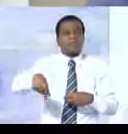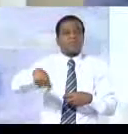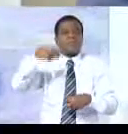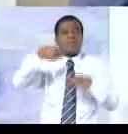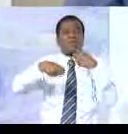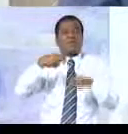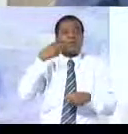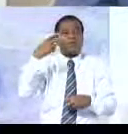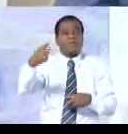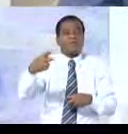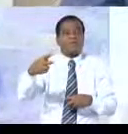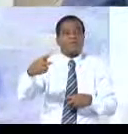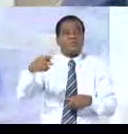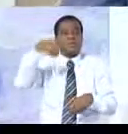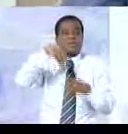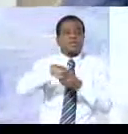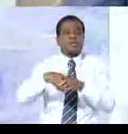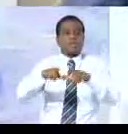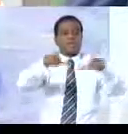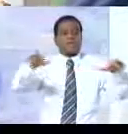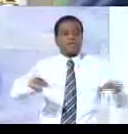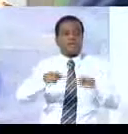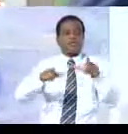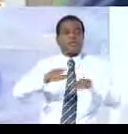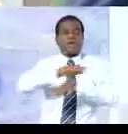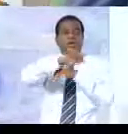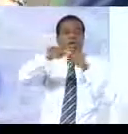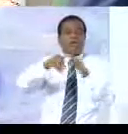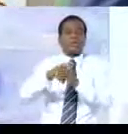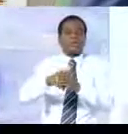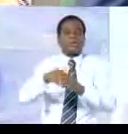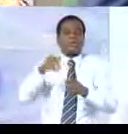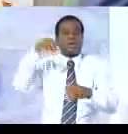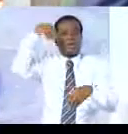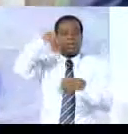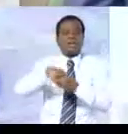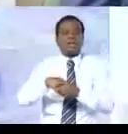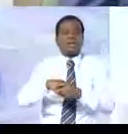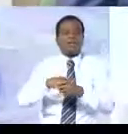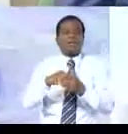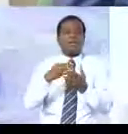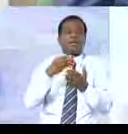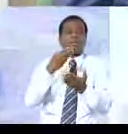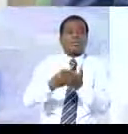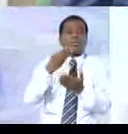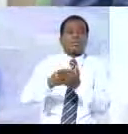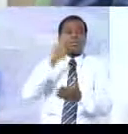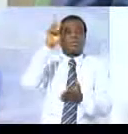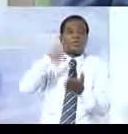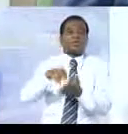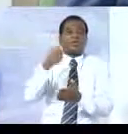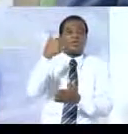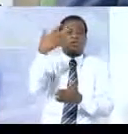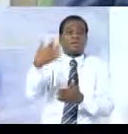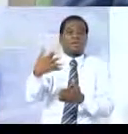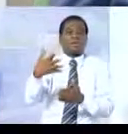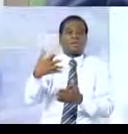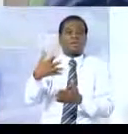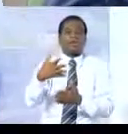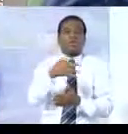problème soit vu dans un cadre global. Et dans le budget 2013, il est prévu une enveloppe